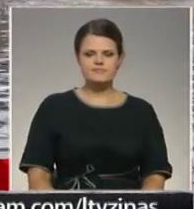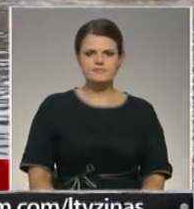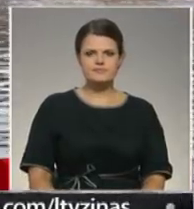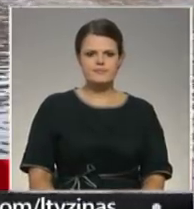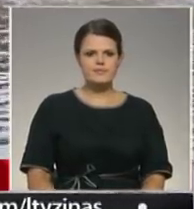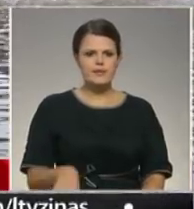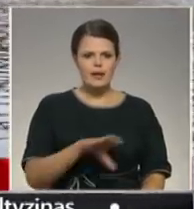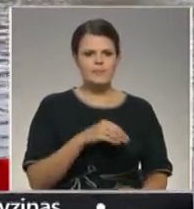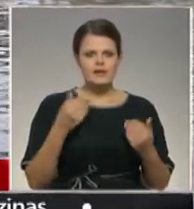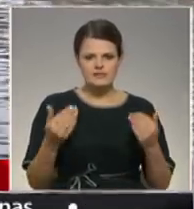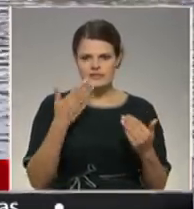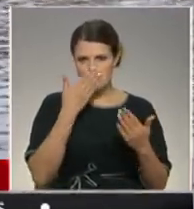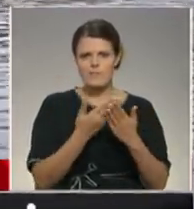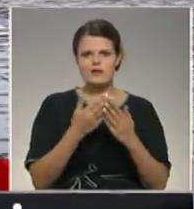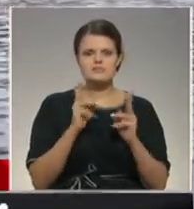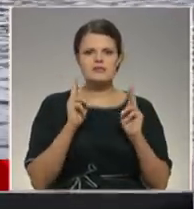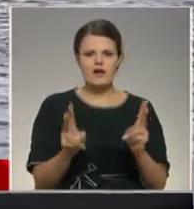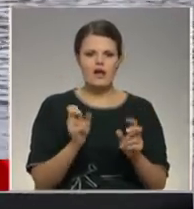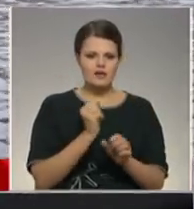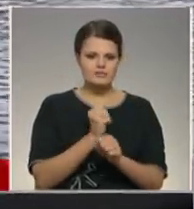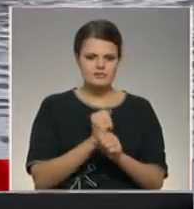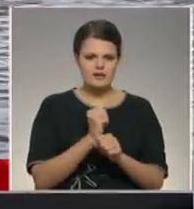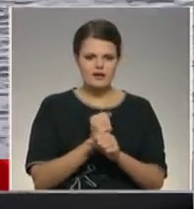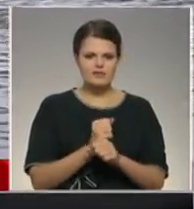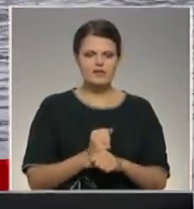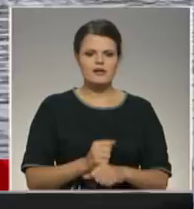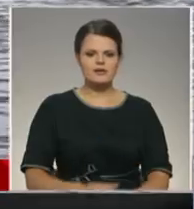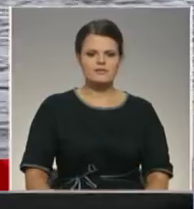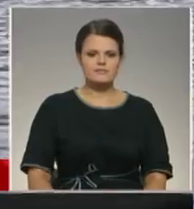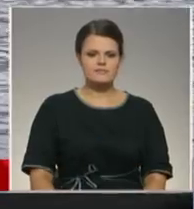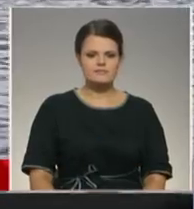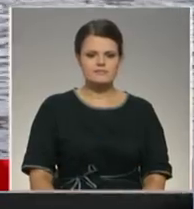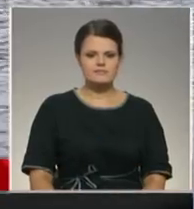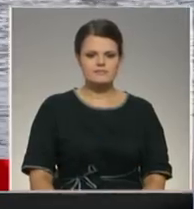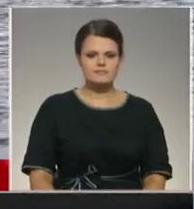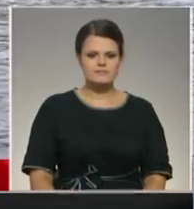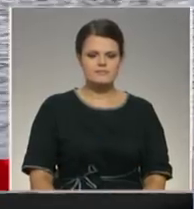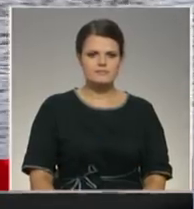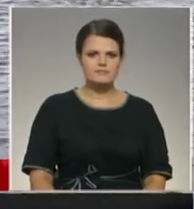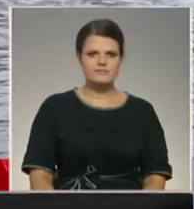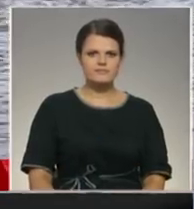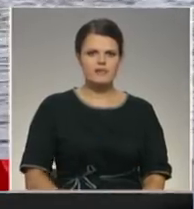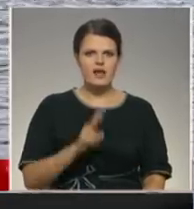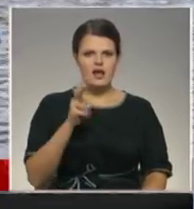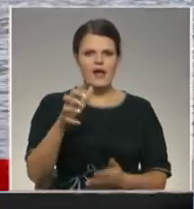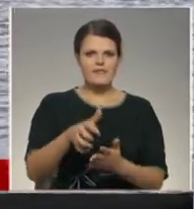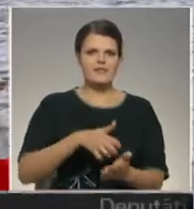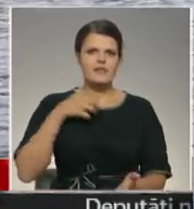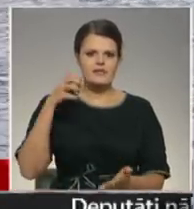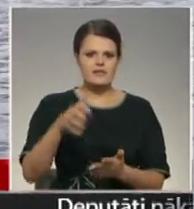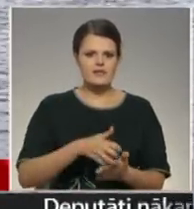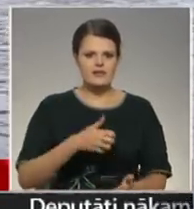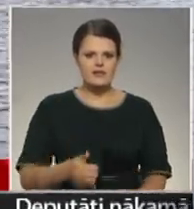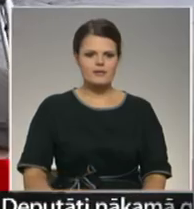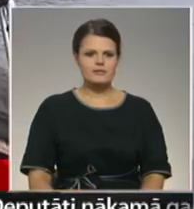Nu, mēs tagad parādīsim, kā viņš strādā. Laižam ir. Jūs jau esam šķembe, kamēr kaut